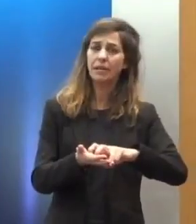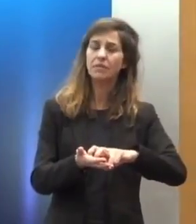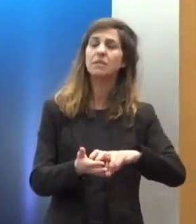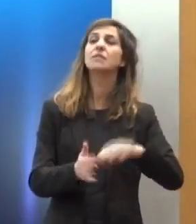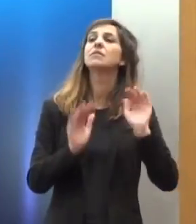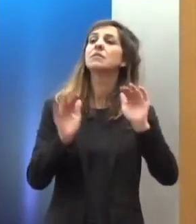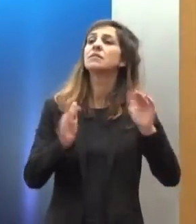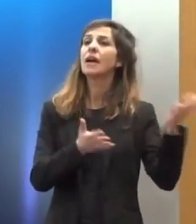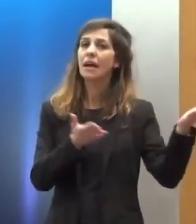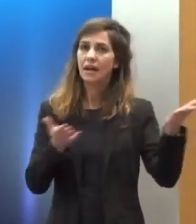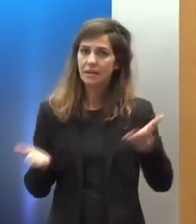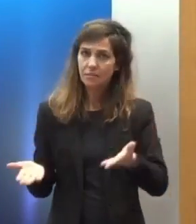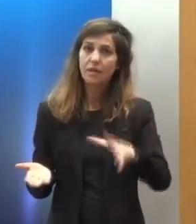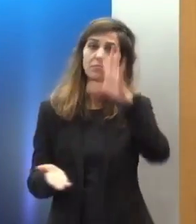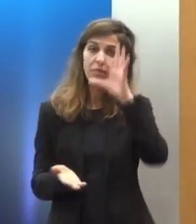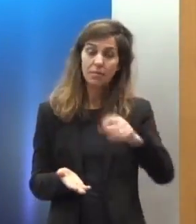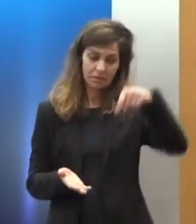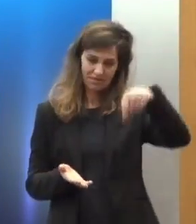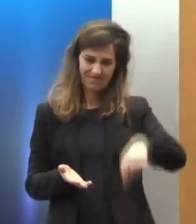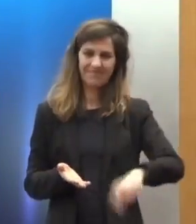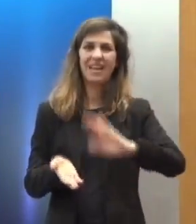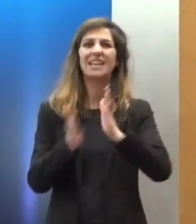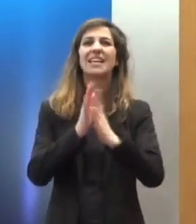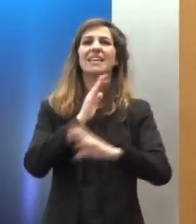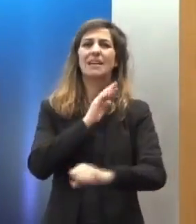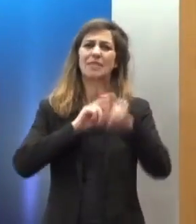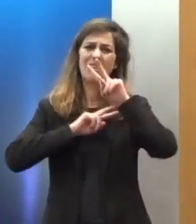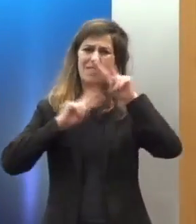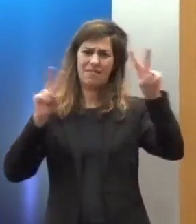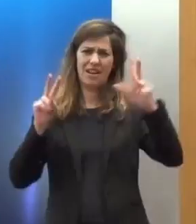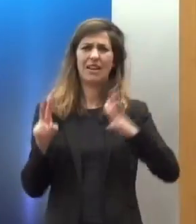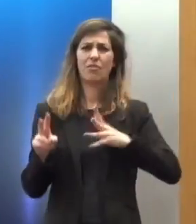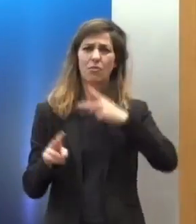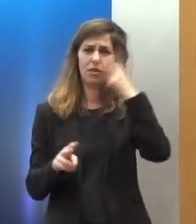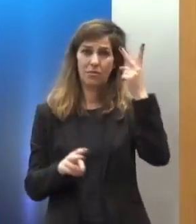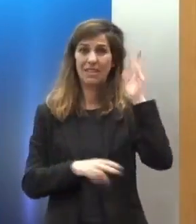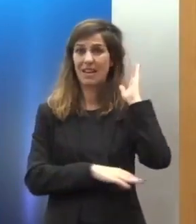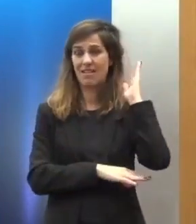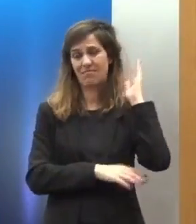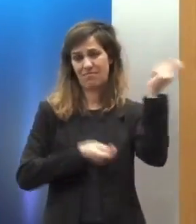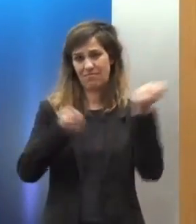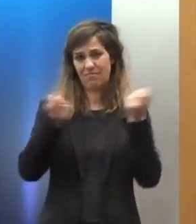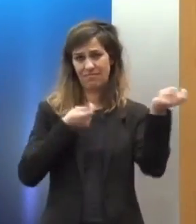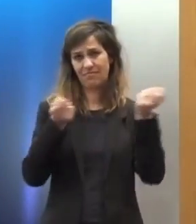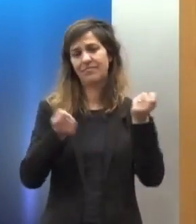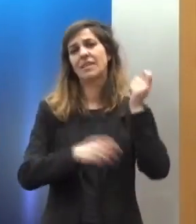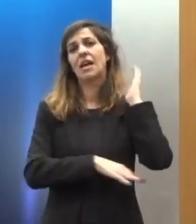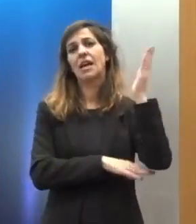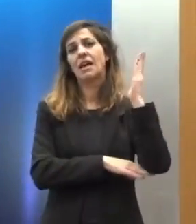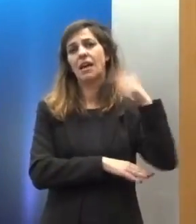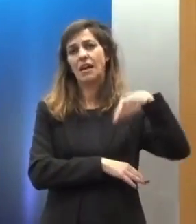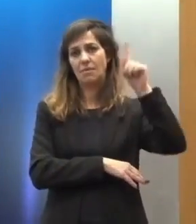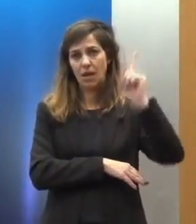τη σημαντική αυτή πρωτοβουλία της Γενικής Γραμματείας Διαφάνειας και Ανθρωπίνων Δικαιωμάτων, καθώς και της ενημέρωσης και επικοινωνίας για